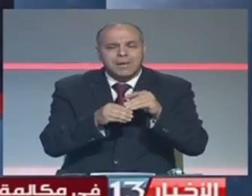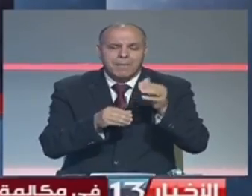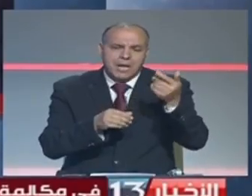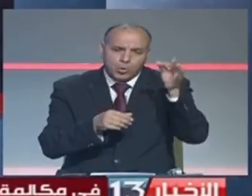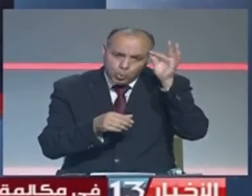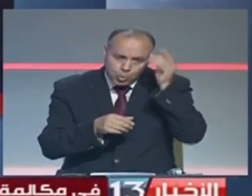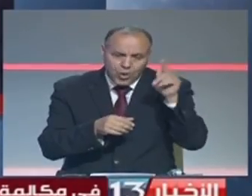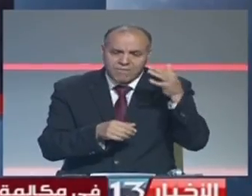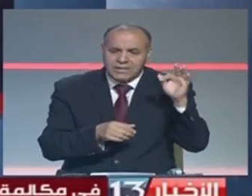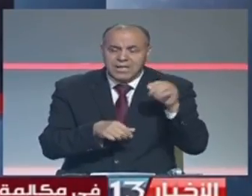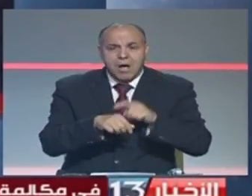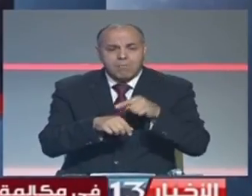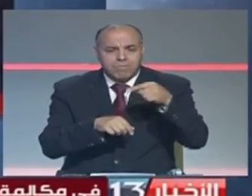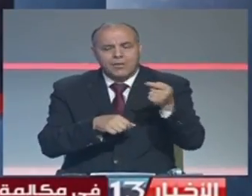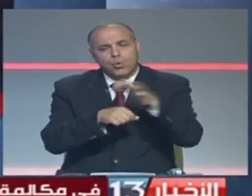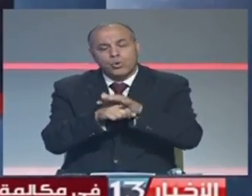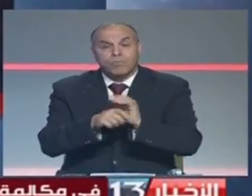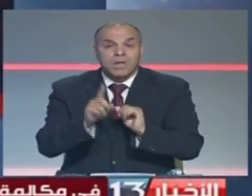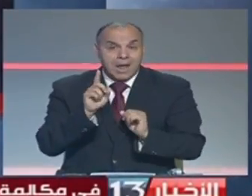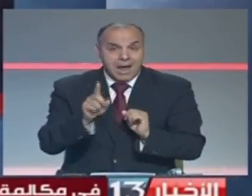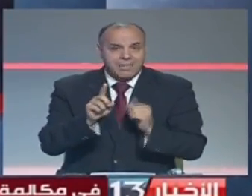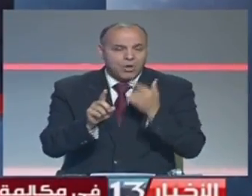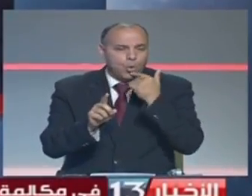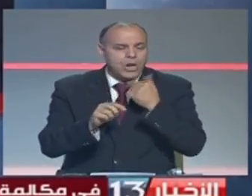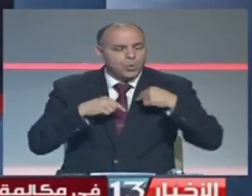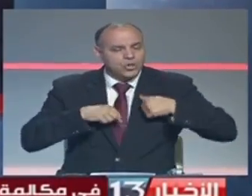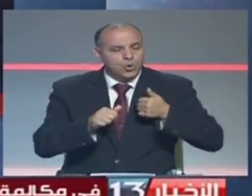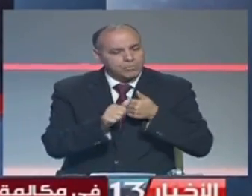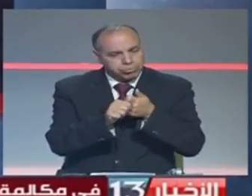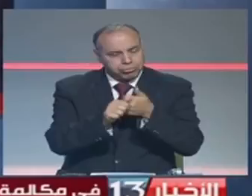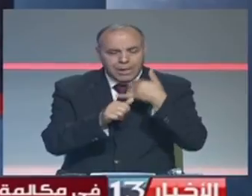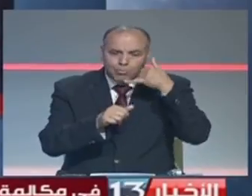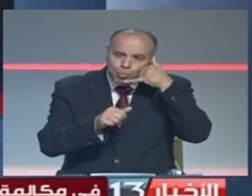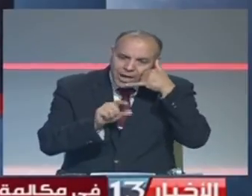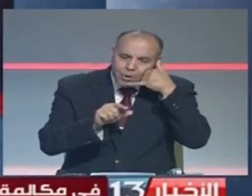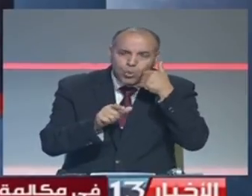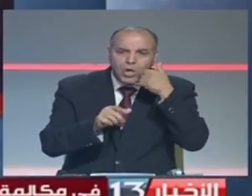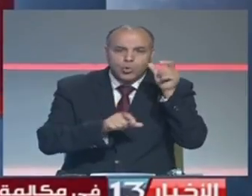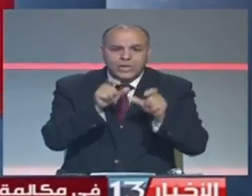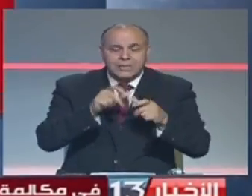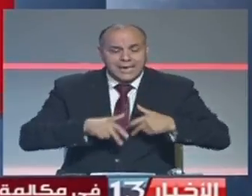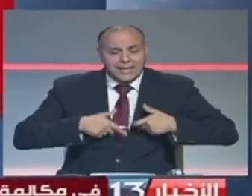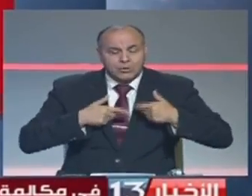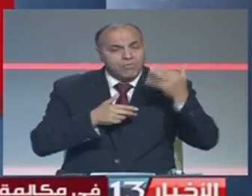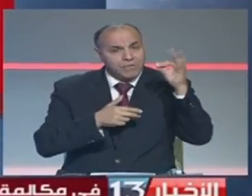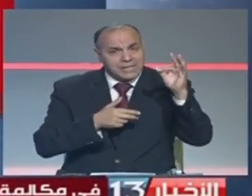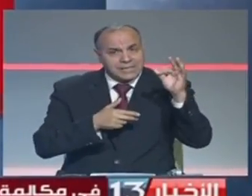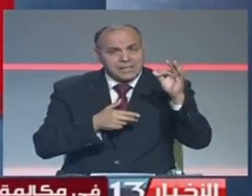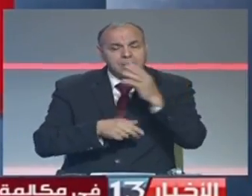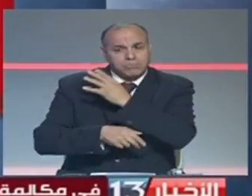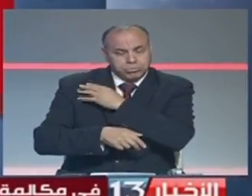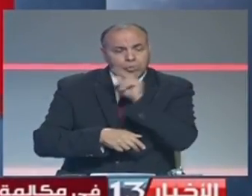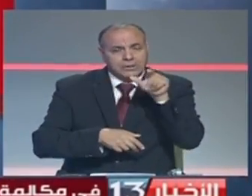في مرحله ما بعد كونه واتبع رئيس الحكومه خلال هذه المكالمه اوضاع التونسيين المقيمين بفرنسا من اطارات